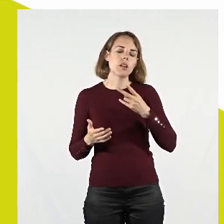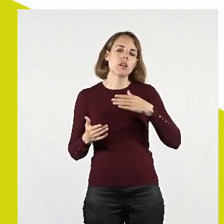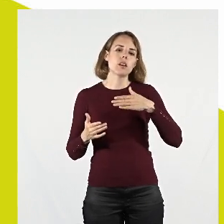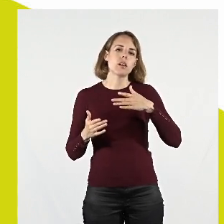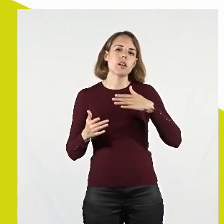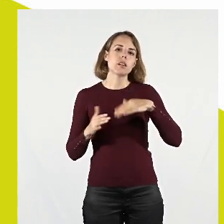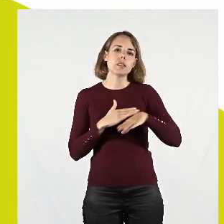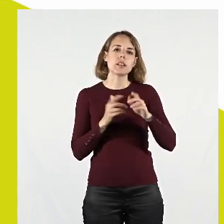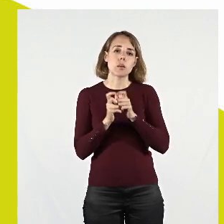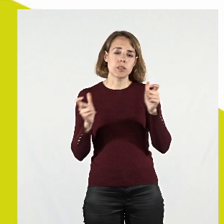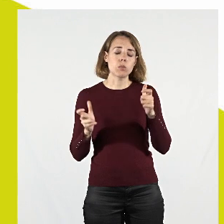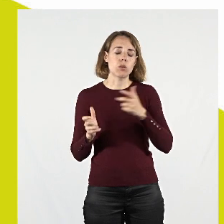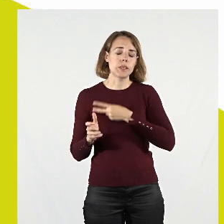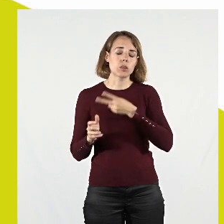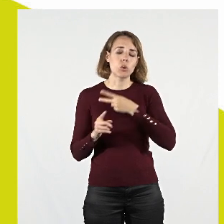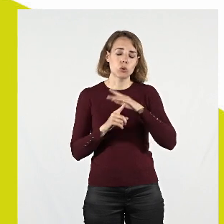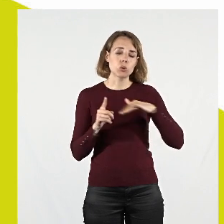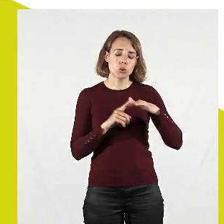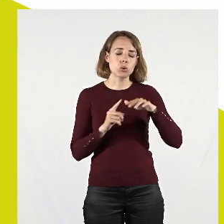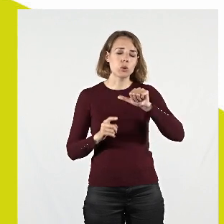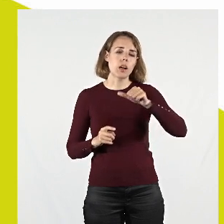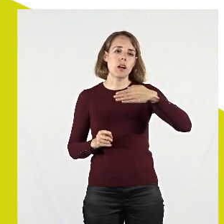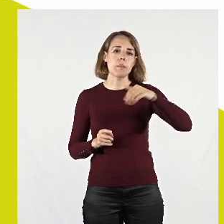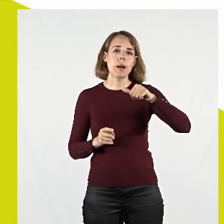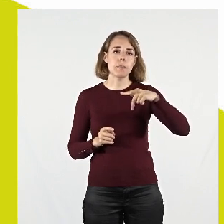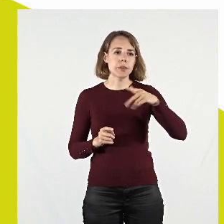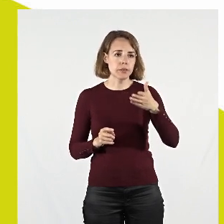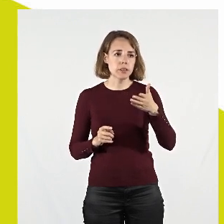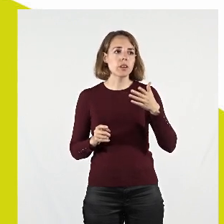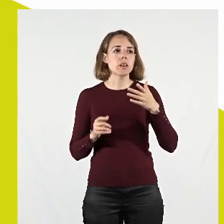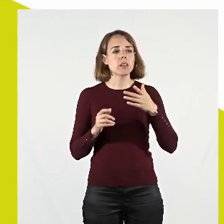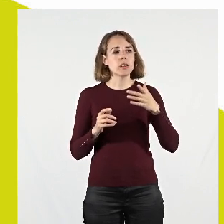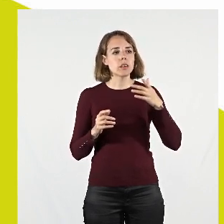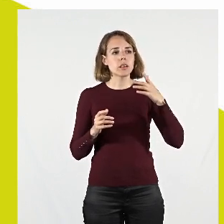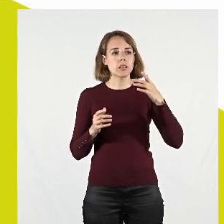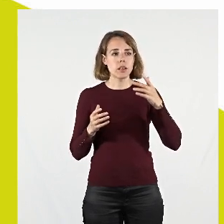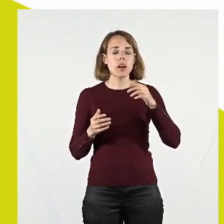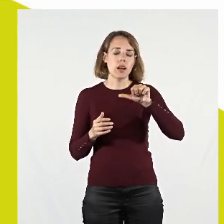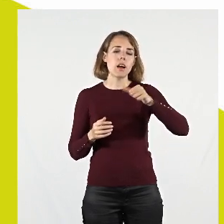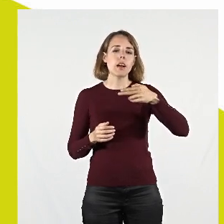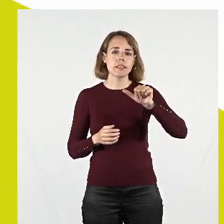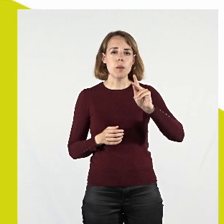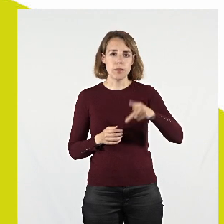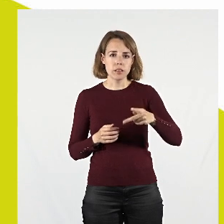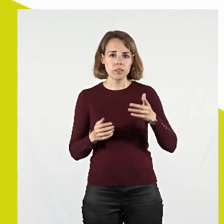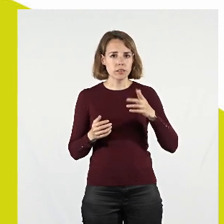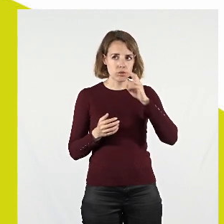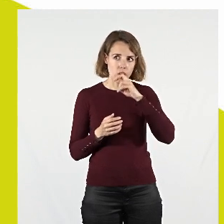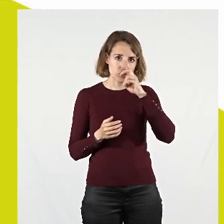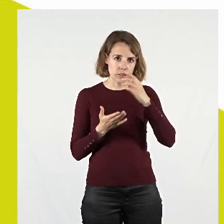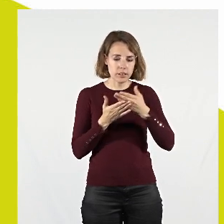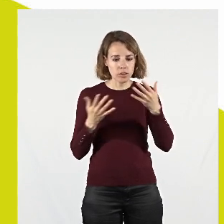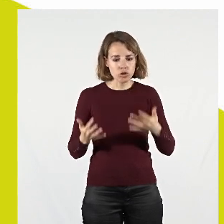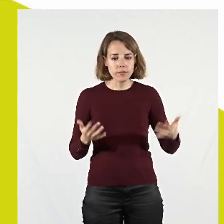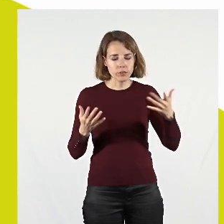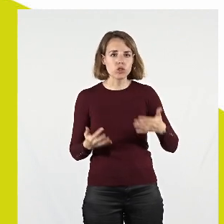performance, qui vise l'ensemble de ce champ et qui recueille des données de sinistralité. J'ajoute que les données de l'ANAP ont